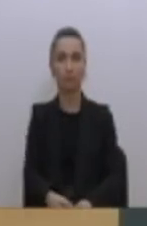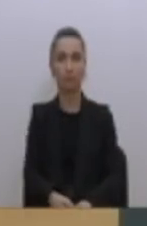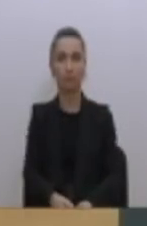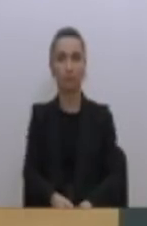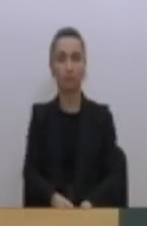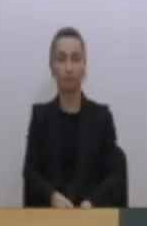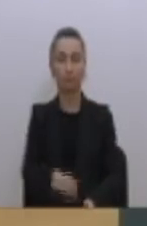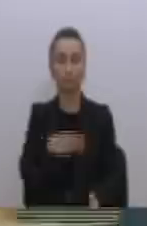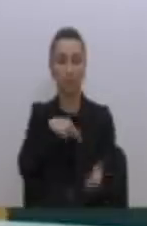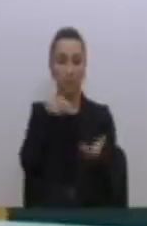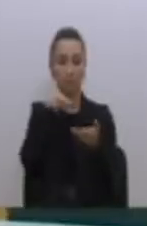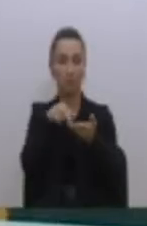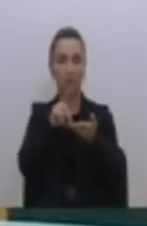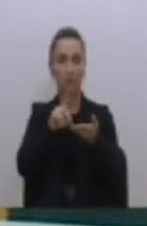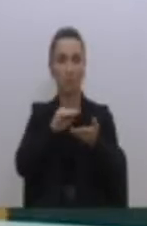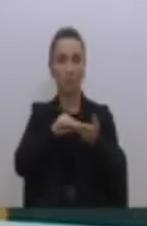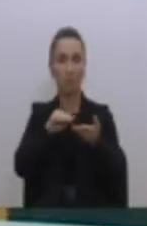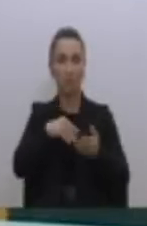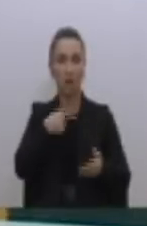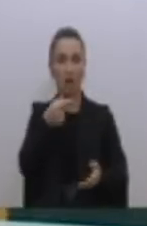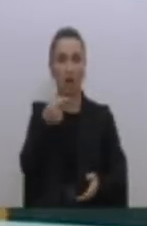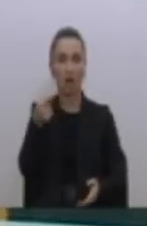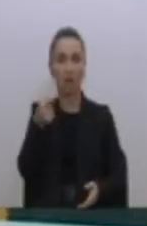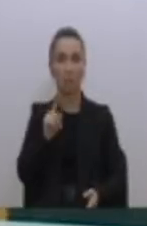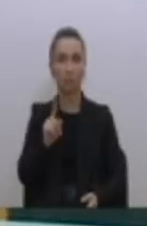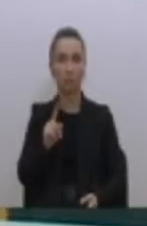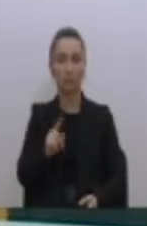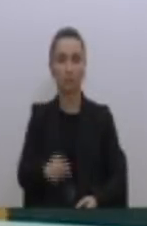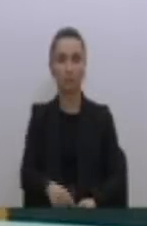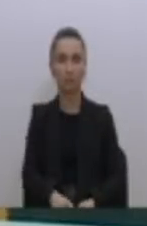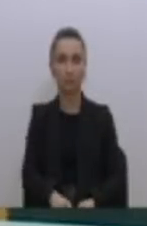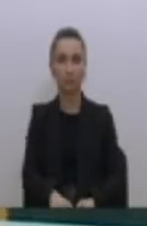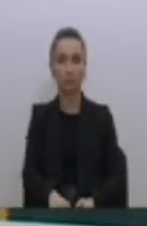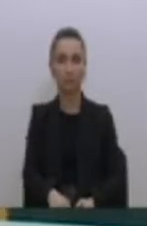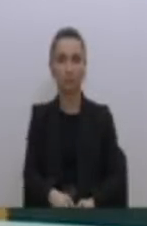ეს ჩავიხედავ ჩვენს მასში რამე არ გამომჩეს.